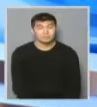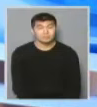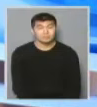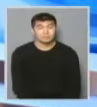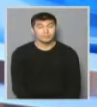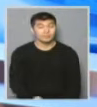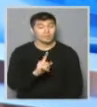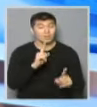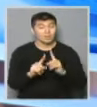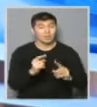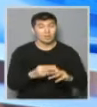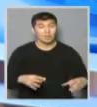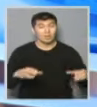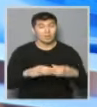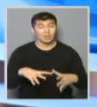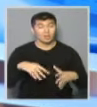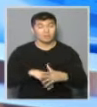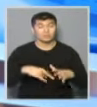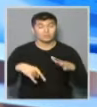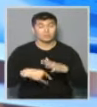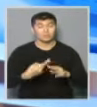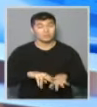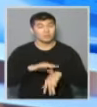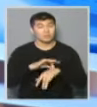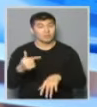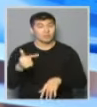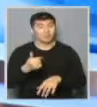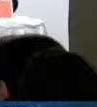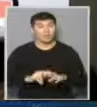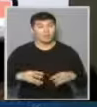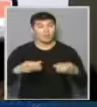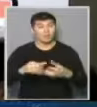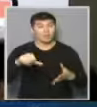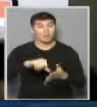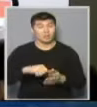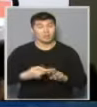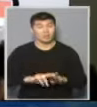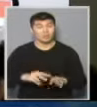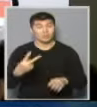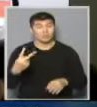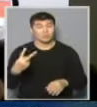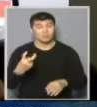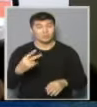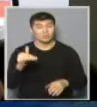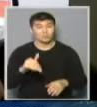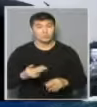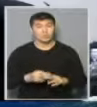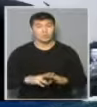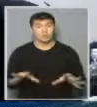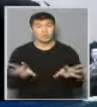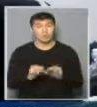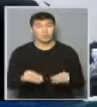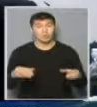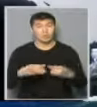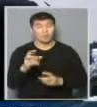очередная конференция Союза нефтесервисных компаний прошла в Атырау членами организации являются около 200 отечественных и